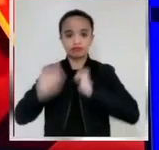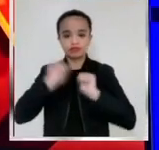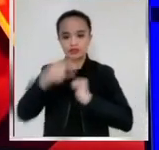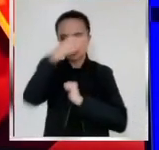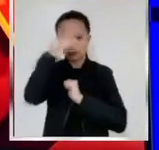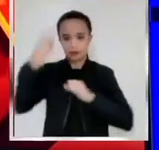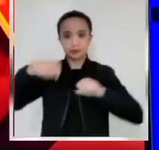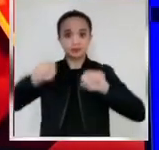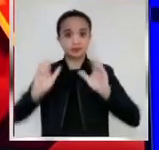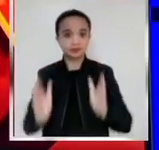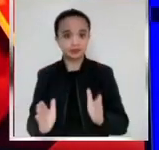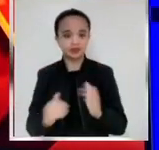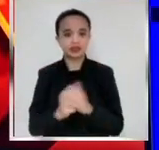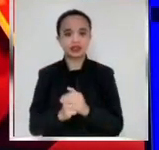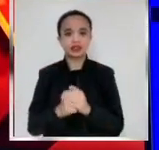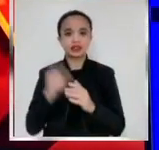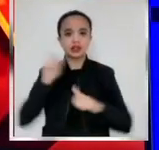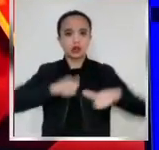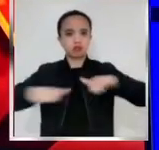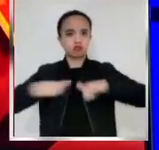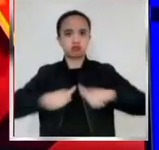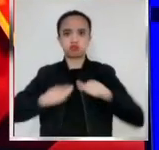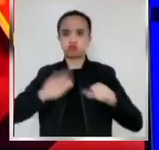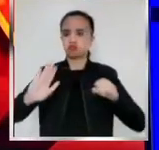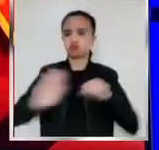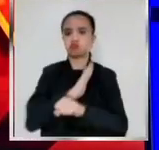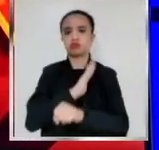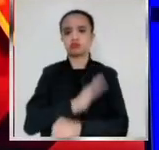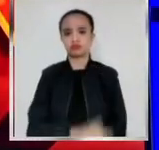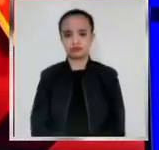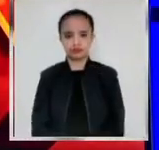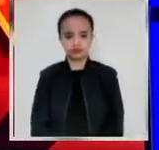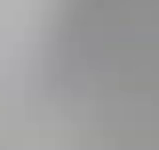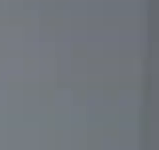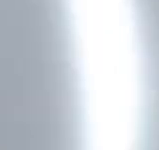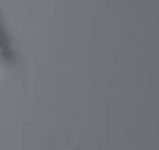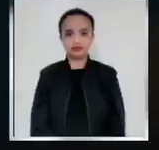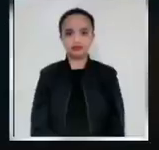lang, action-packed na. Makichiki tayo kay Nelson Canlas.